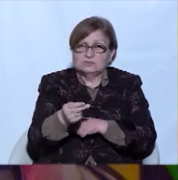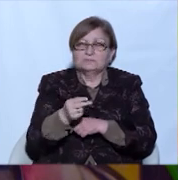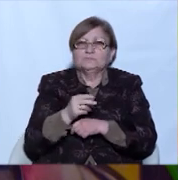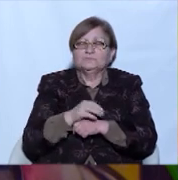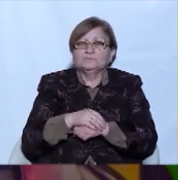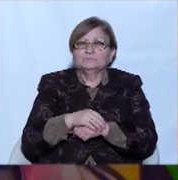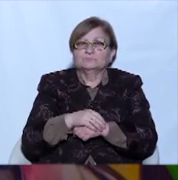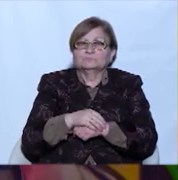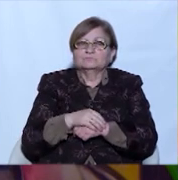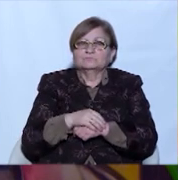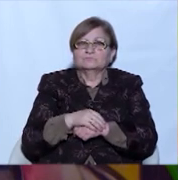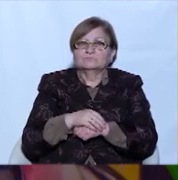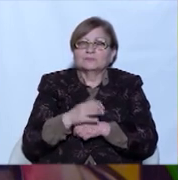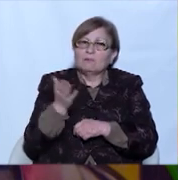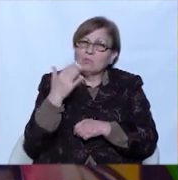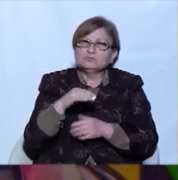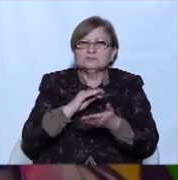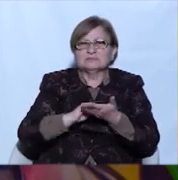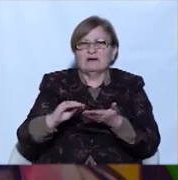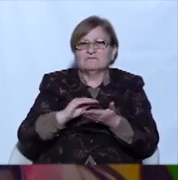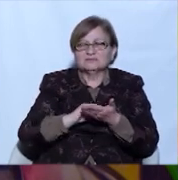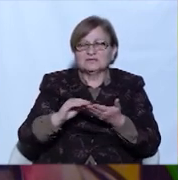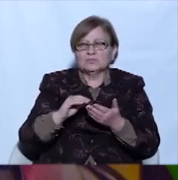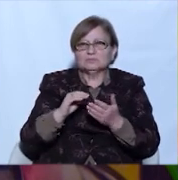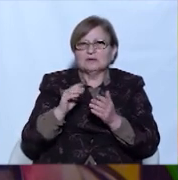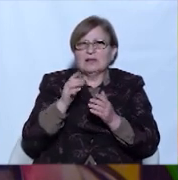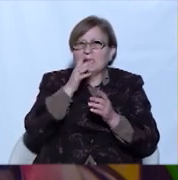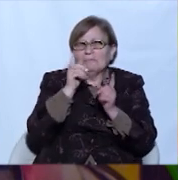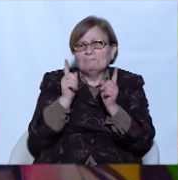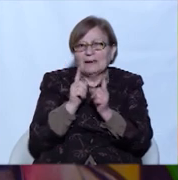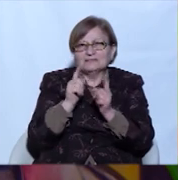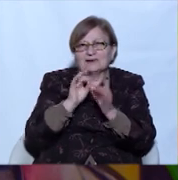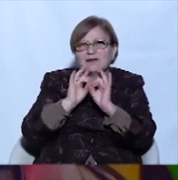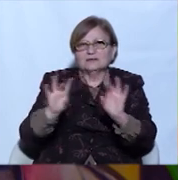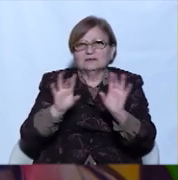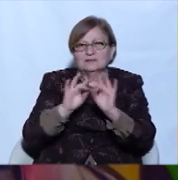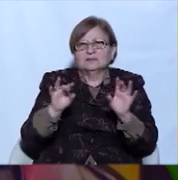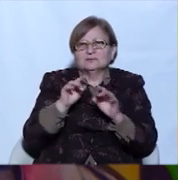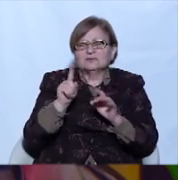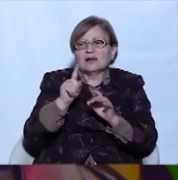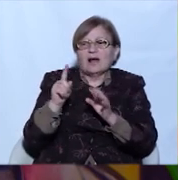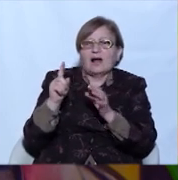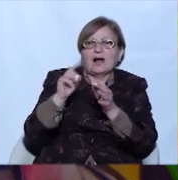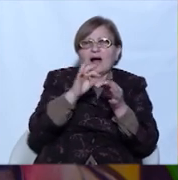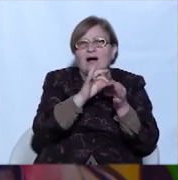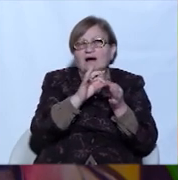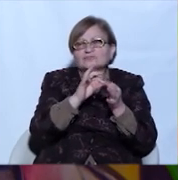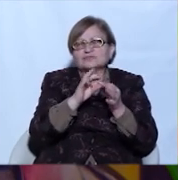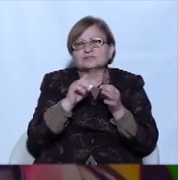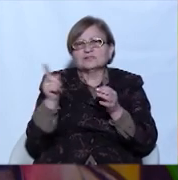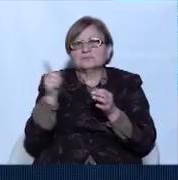თქვენ. მოდი დავწეროთ აი ესეთი პატარა თხზულება, რა აკავშირებს და რა